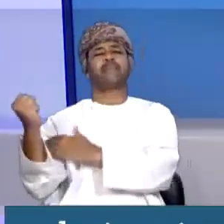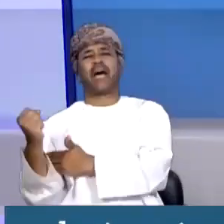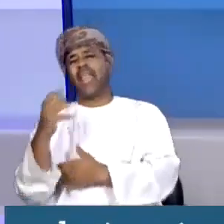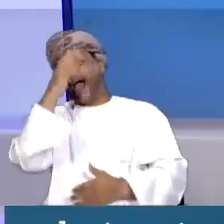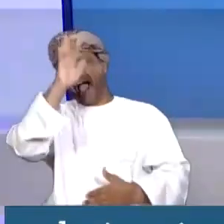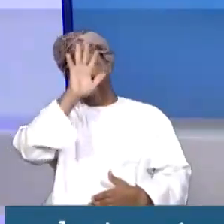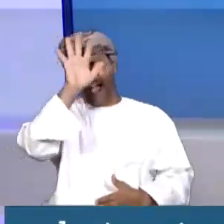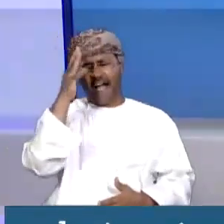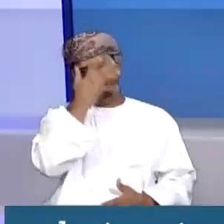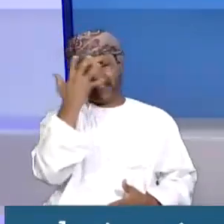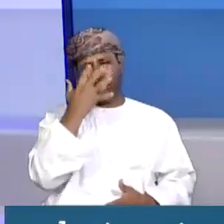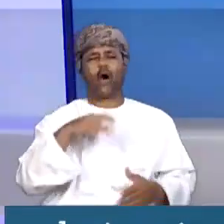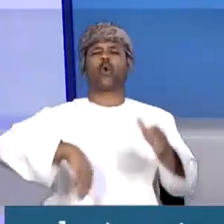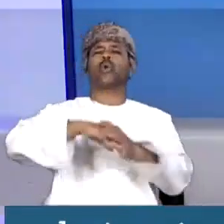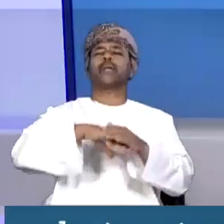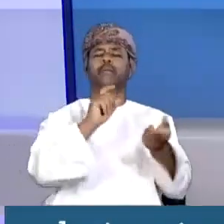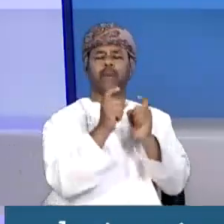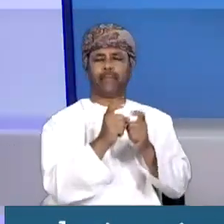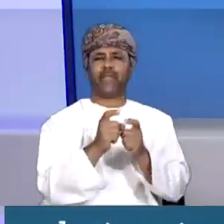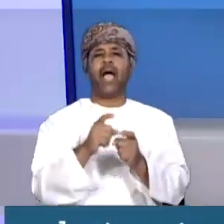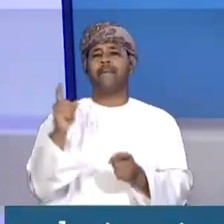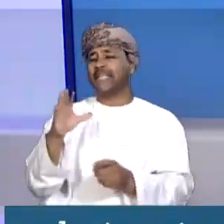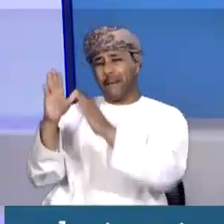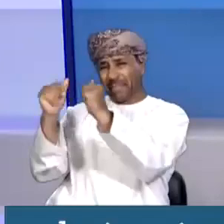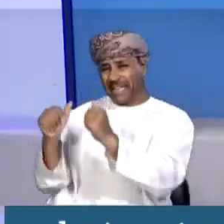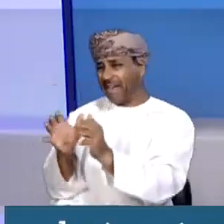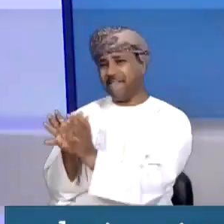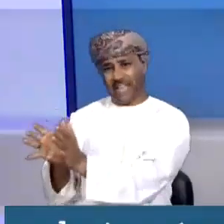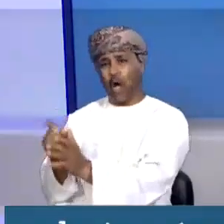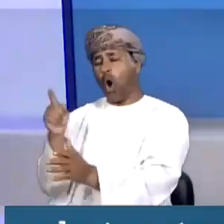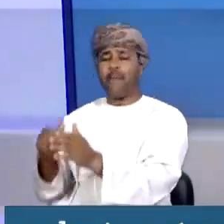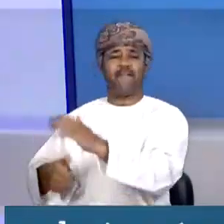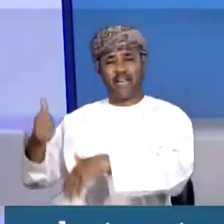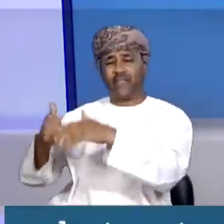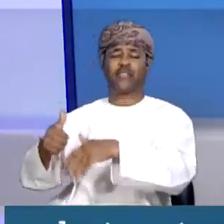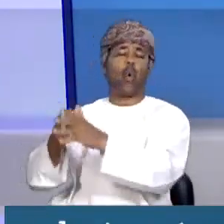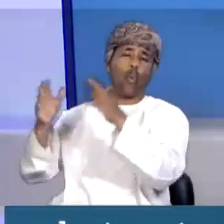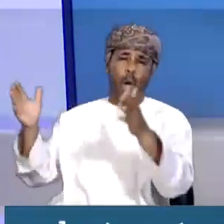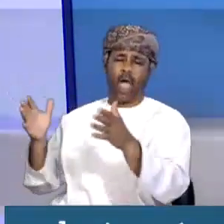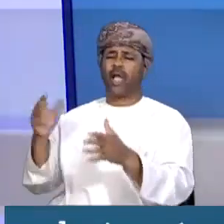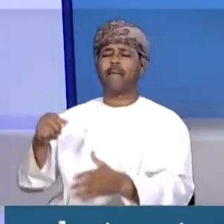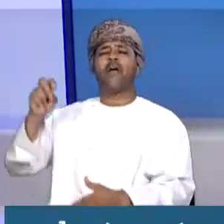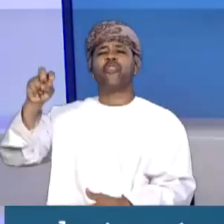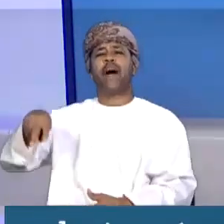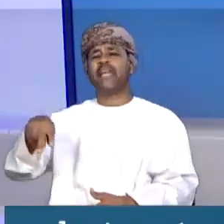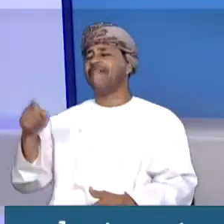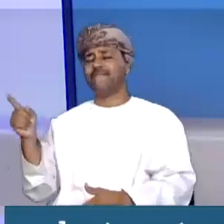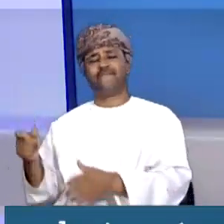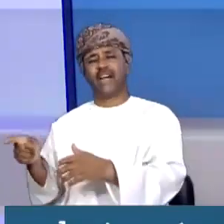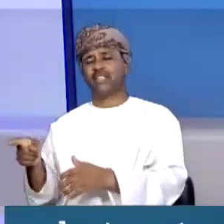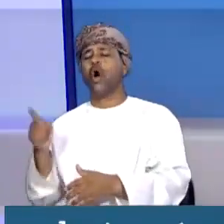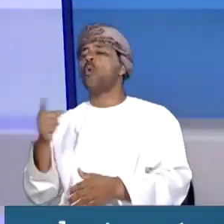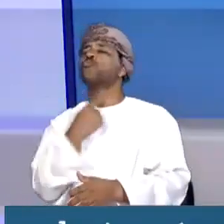لكرة القدم. ويسعى الأهلي صاحب الرقم القياسي في عدد مرات الفوز بالبطولة برصيد 8 ألقاب،